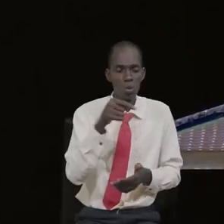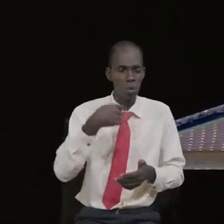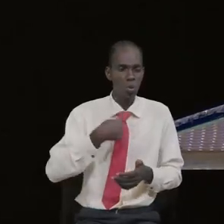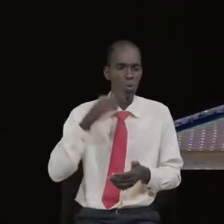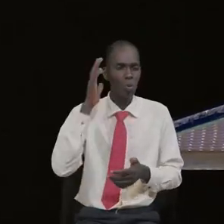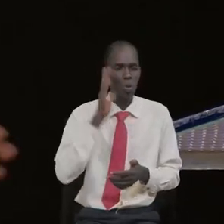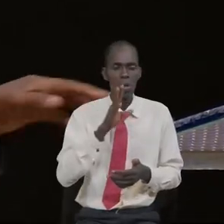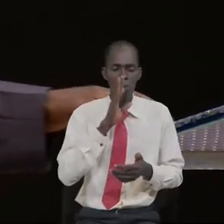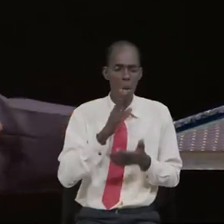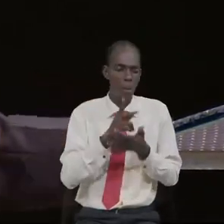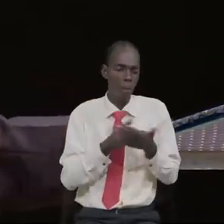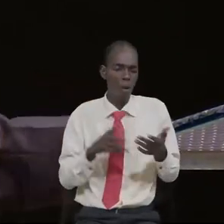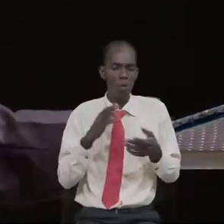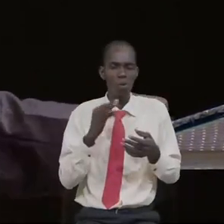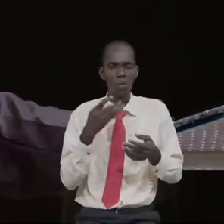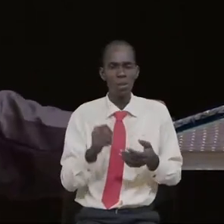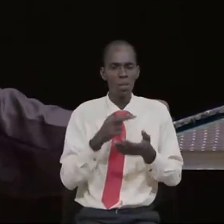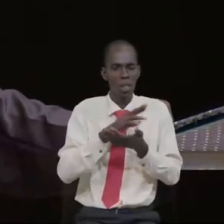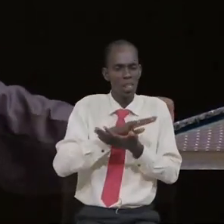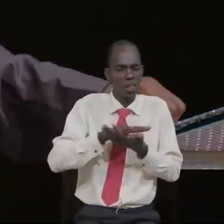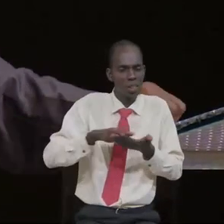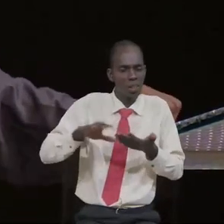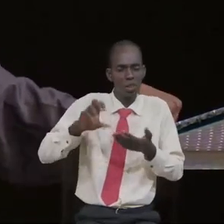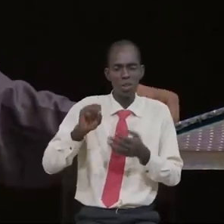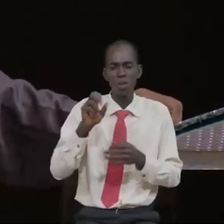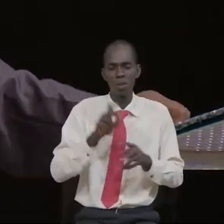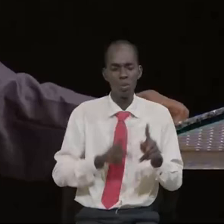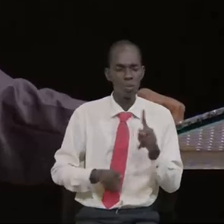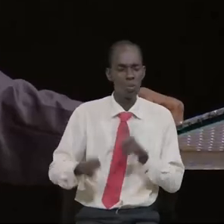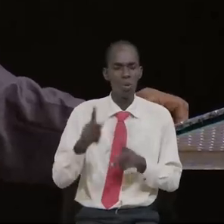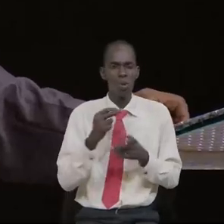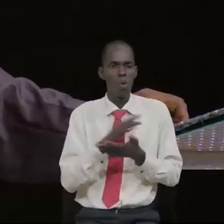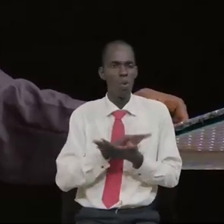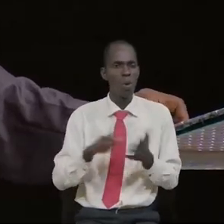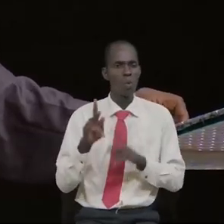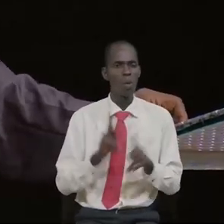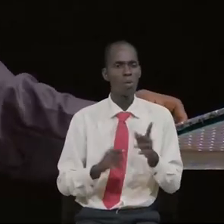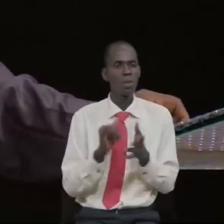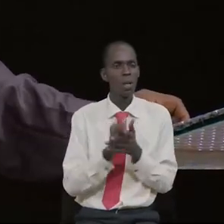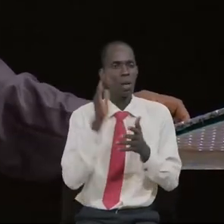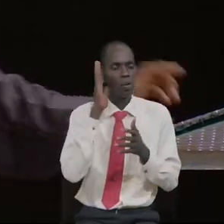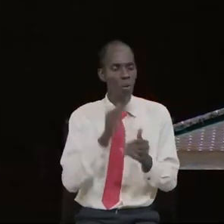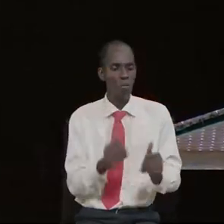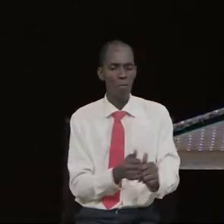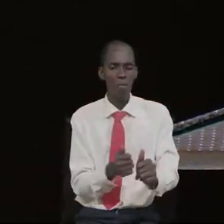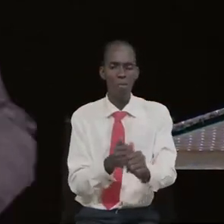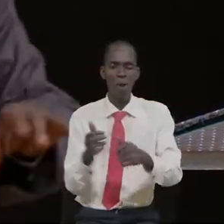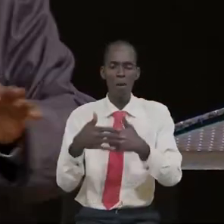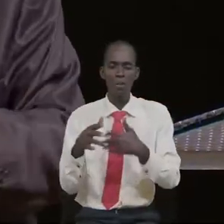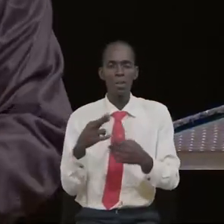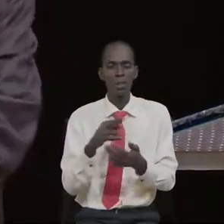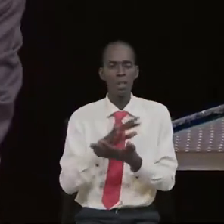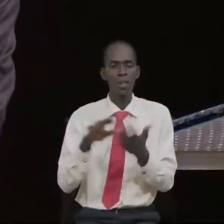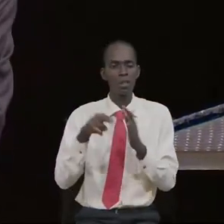une partie des personnes raffinées, une partie de ceux qui